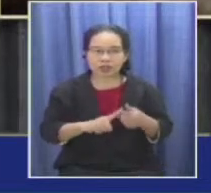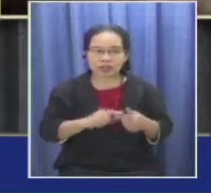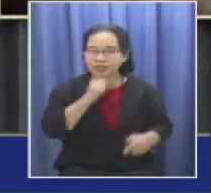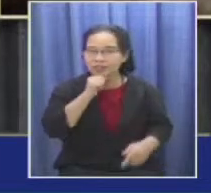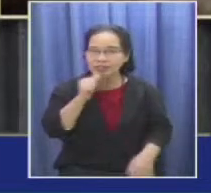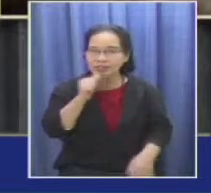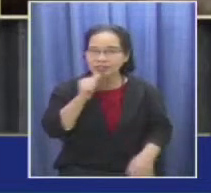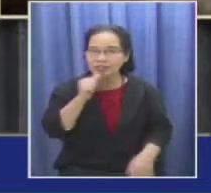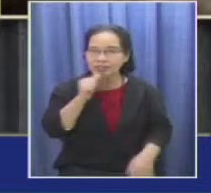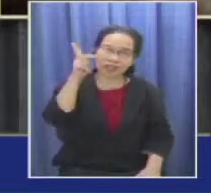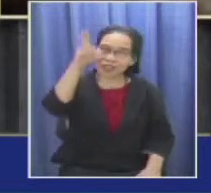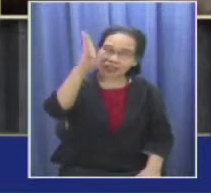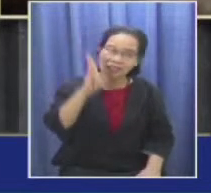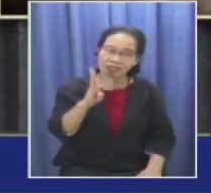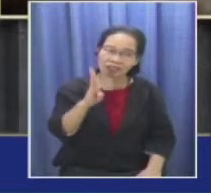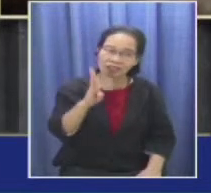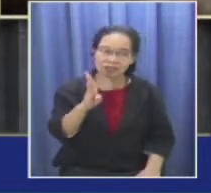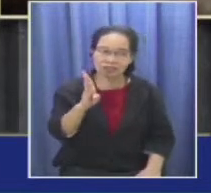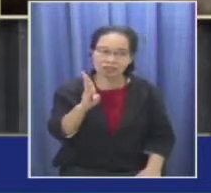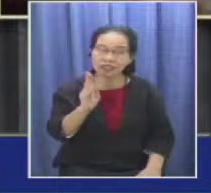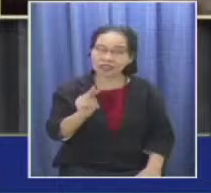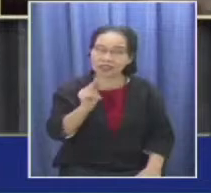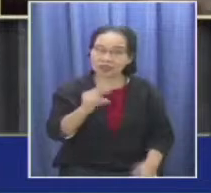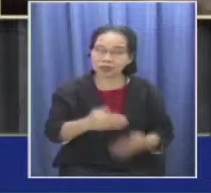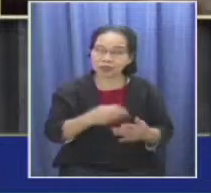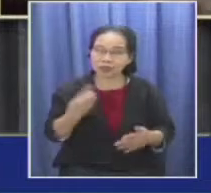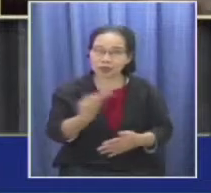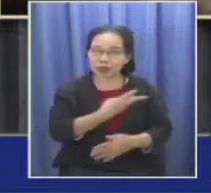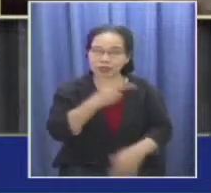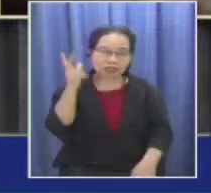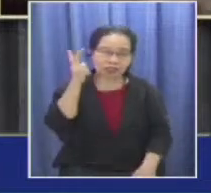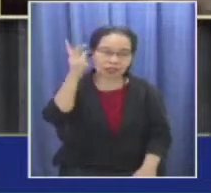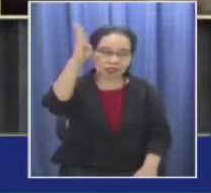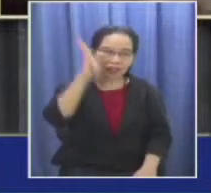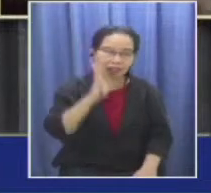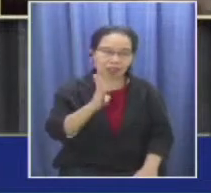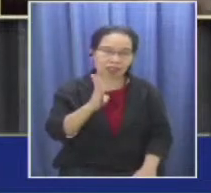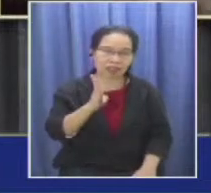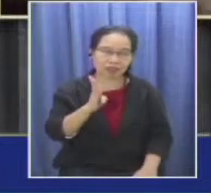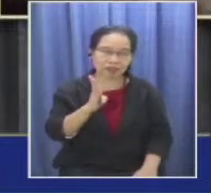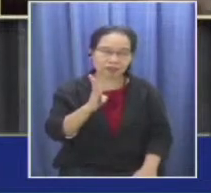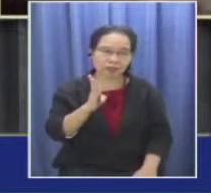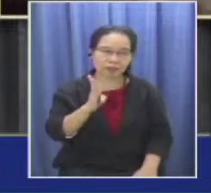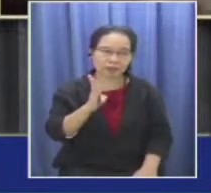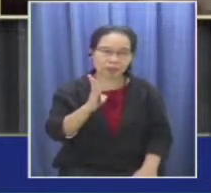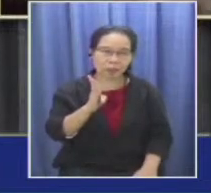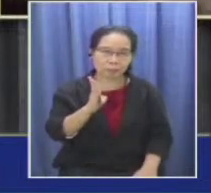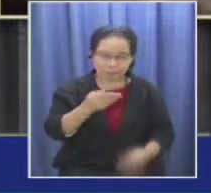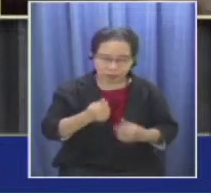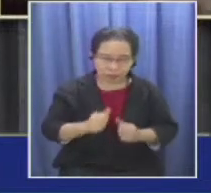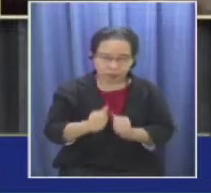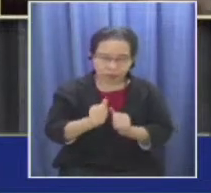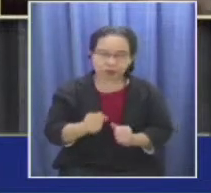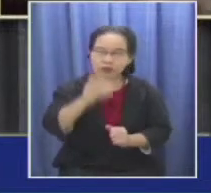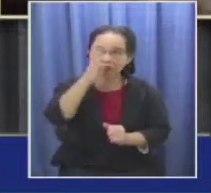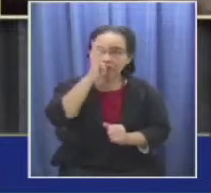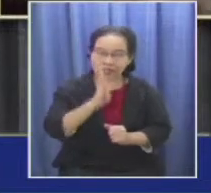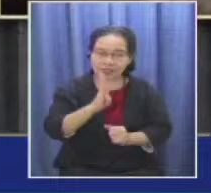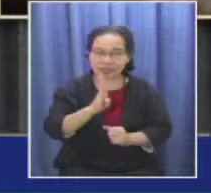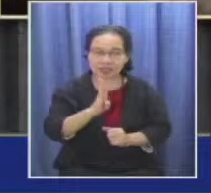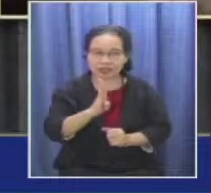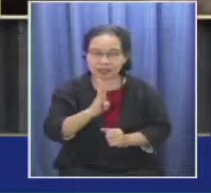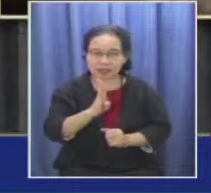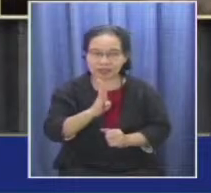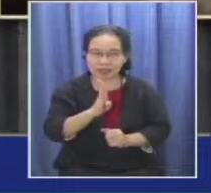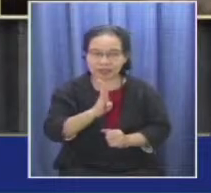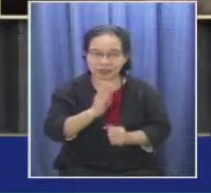mpae obi agye sɛ ma yere me ho bɔ mpae pa metie Nyankopɔn no Yesu yɛmfii me anu ye ne mamuaye ne mafiri sɛ Nyankopɔn